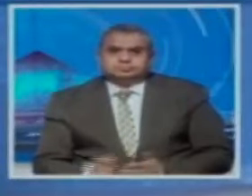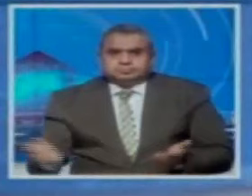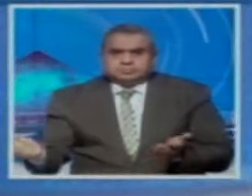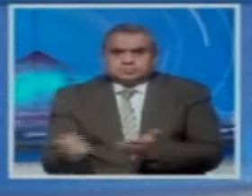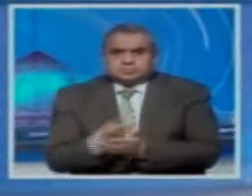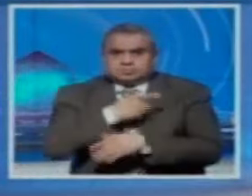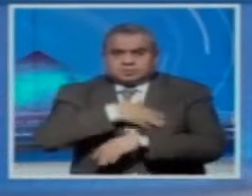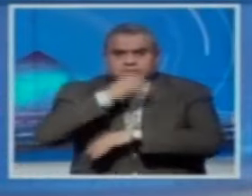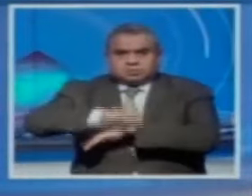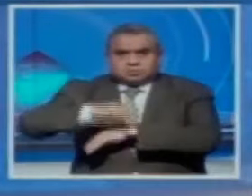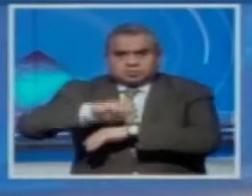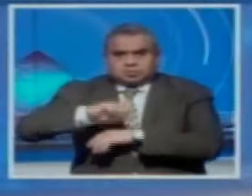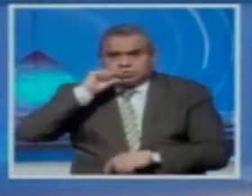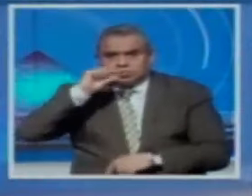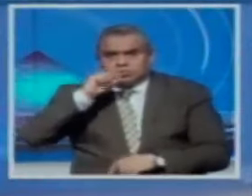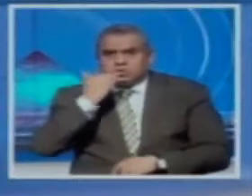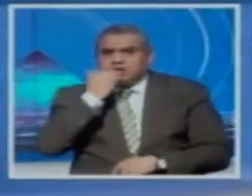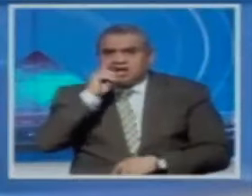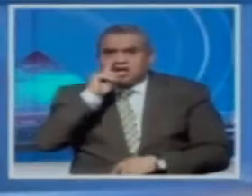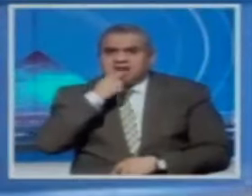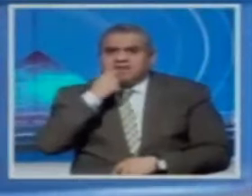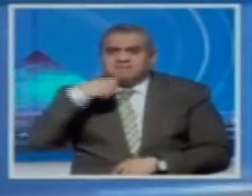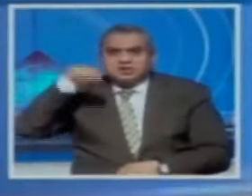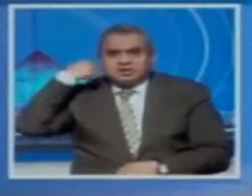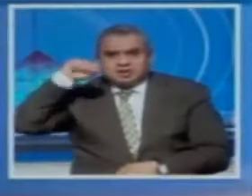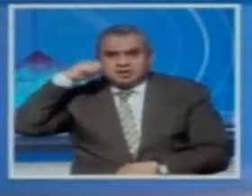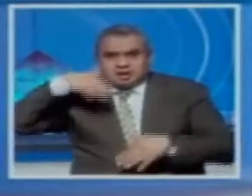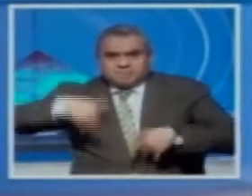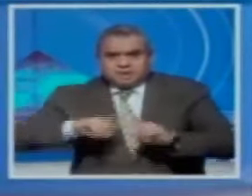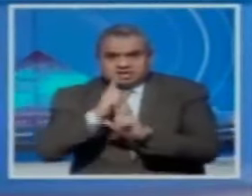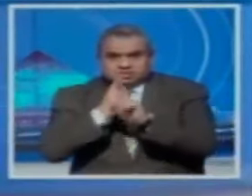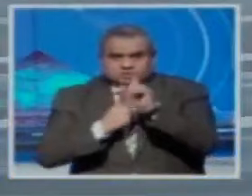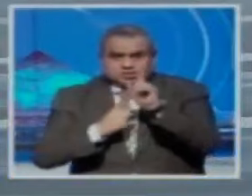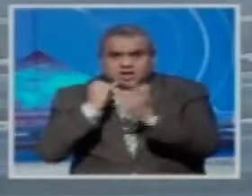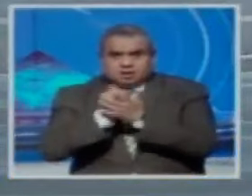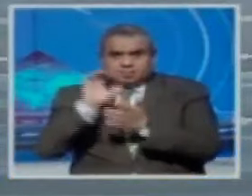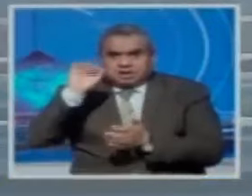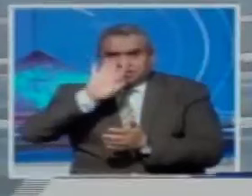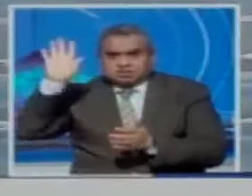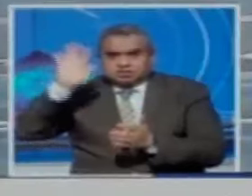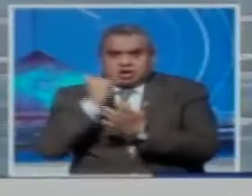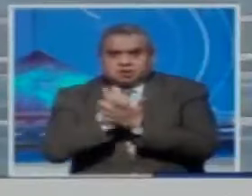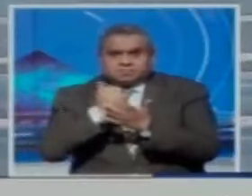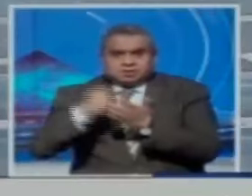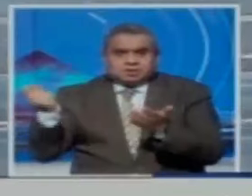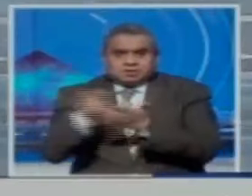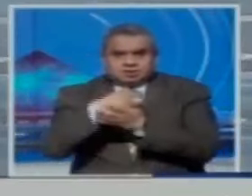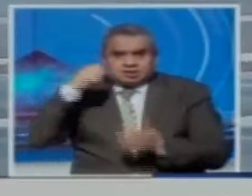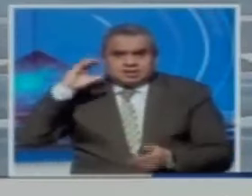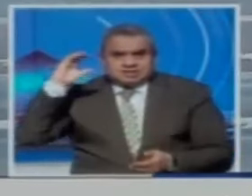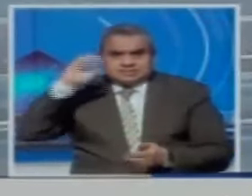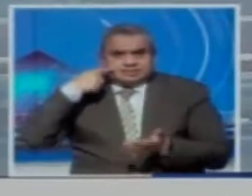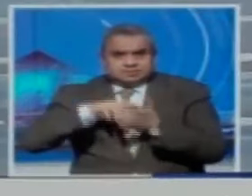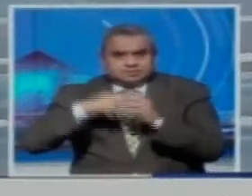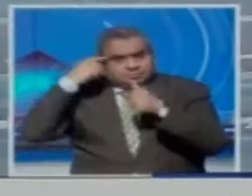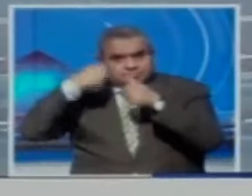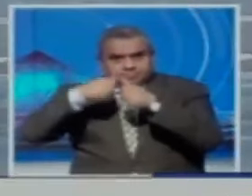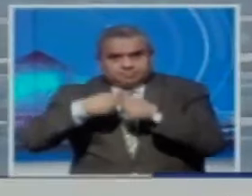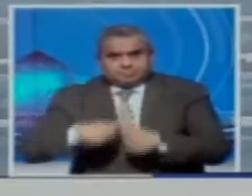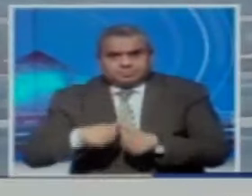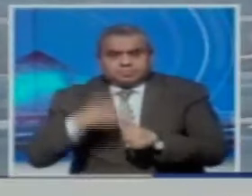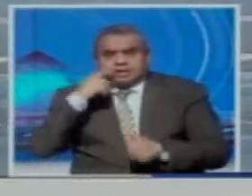بعث المستشار دكتور حنفي جبالي رئيس مجلس النواب برقية تهنئة إلى الرئيس عبد الفتاح السيسي بمناسبة الاحتفال